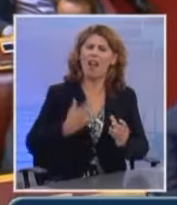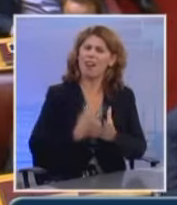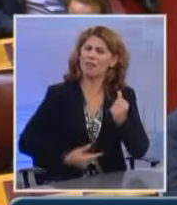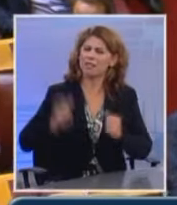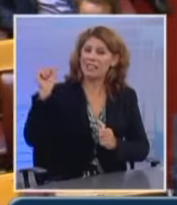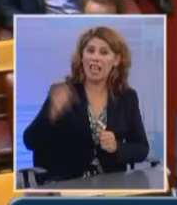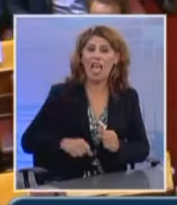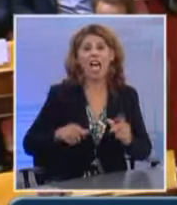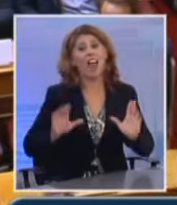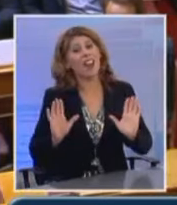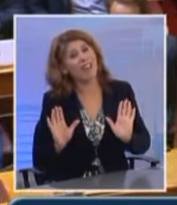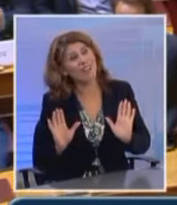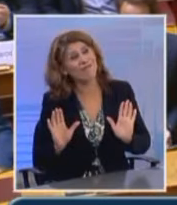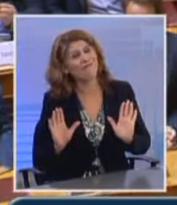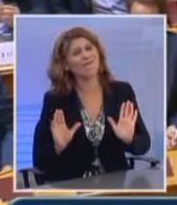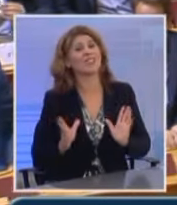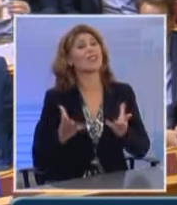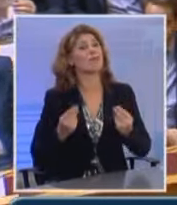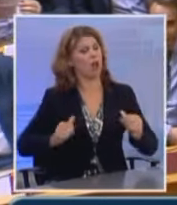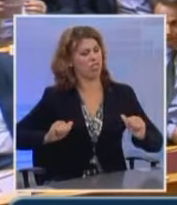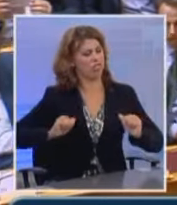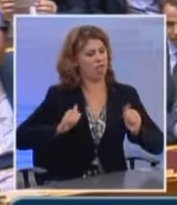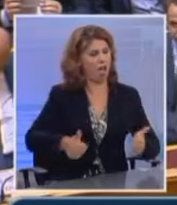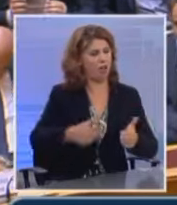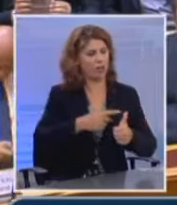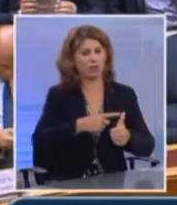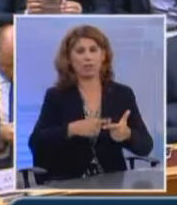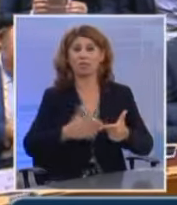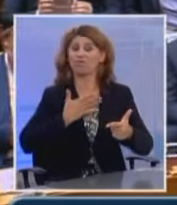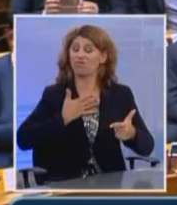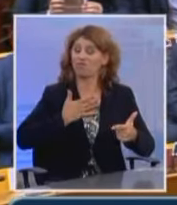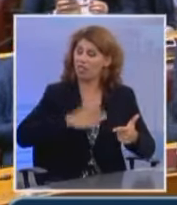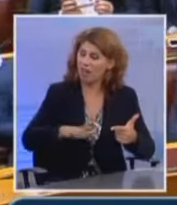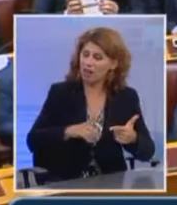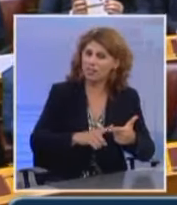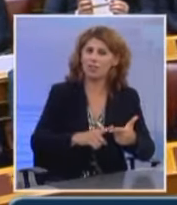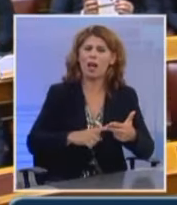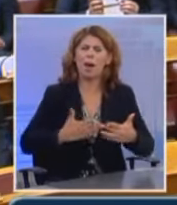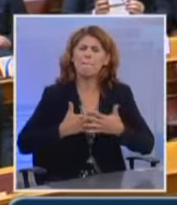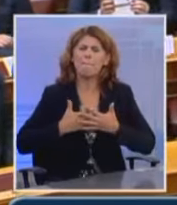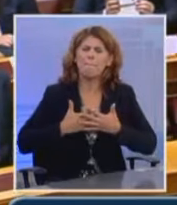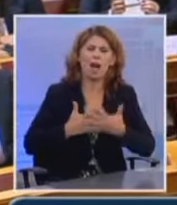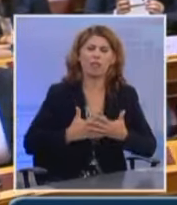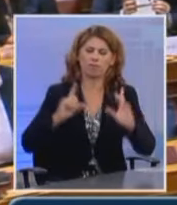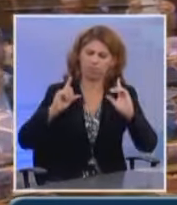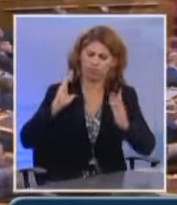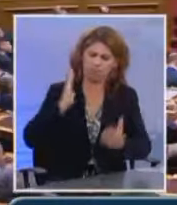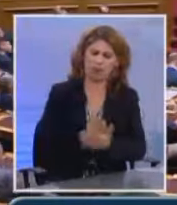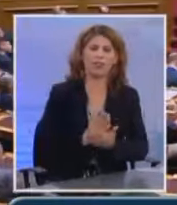ελλείψεις. Όμως, με περίσσιο θάρρος, με θέληση, με πάθος και